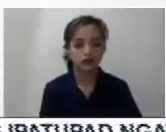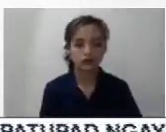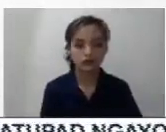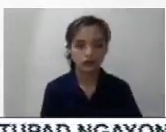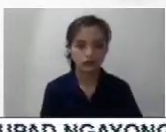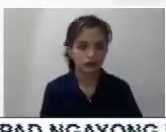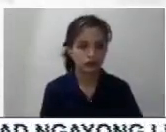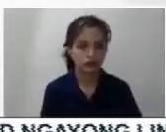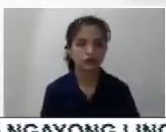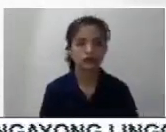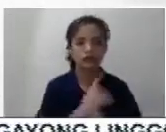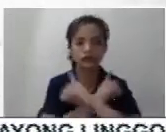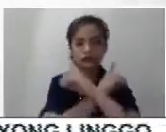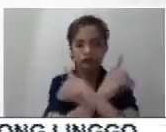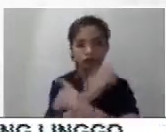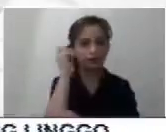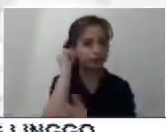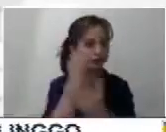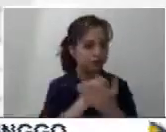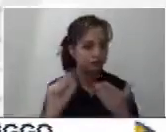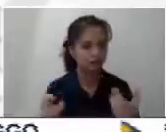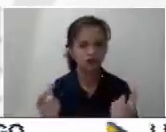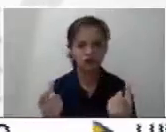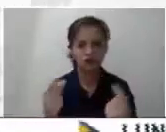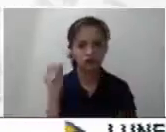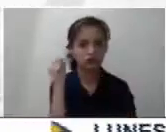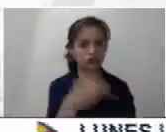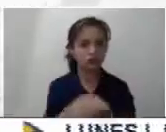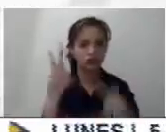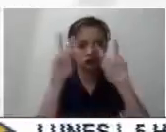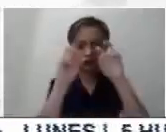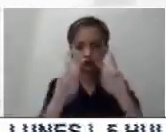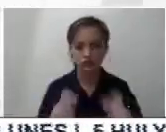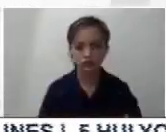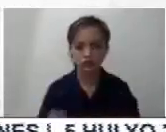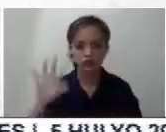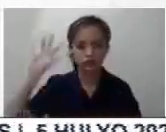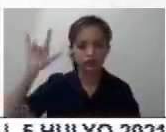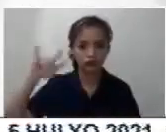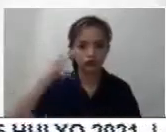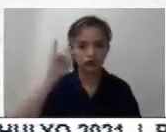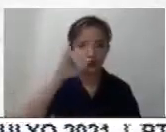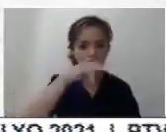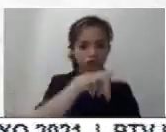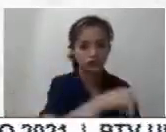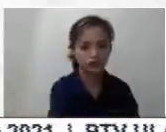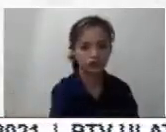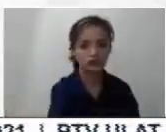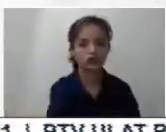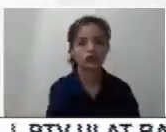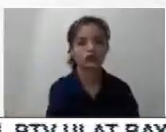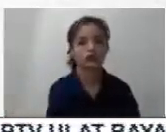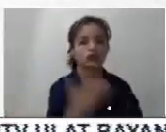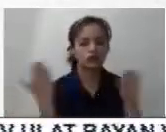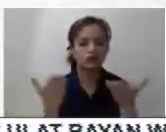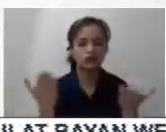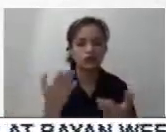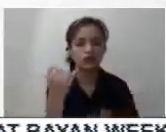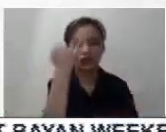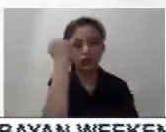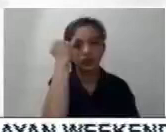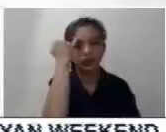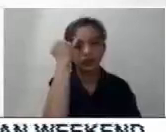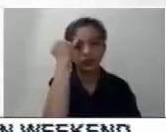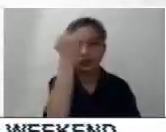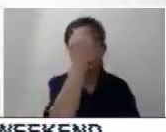of the Philippines, hanggang kagabi, umakyat na sa 45 ang nasawi sa insidente. 43 mula